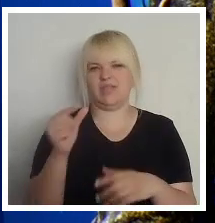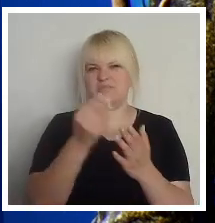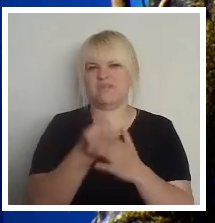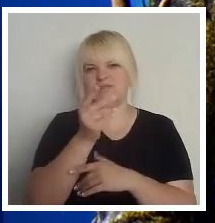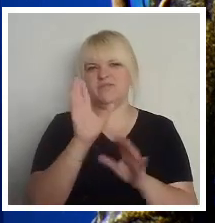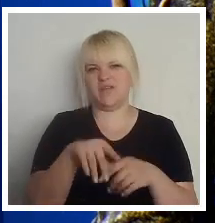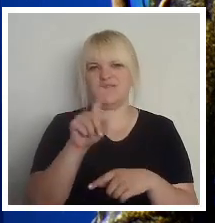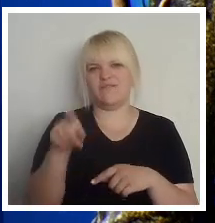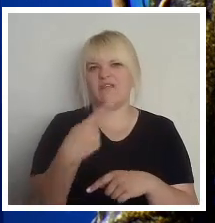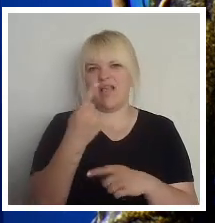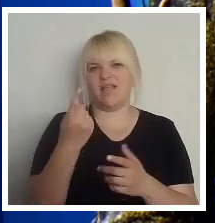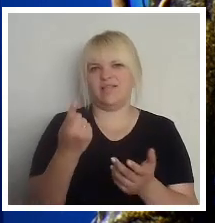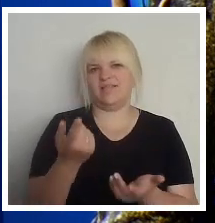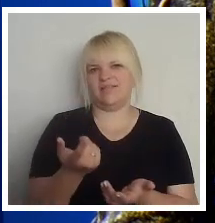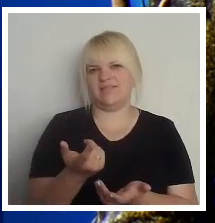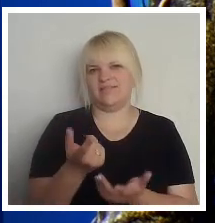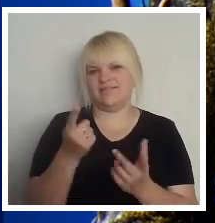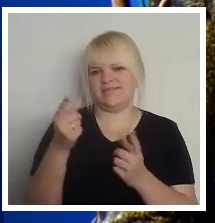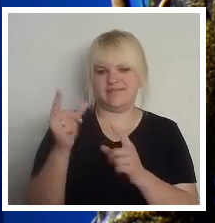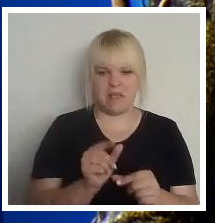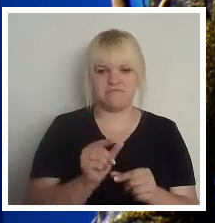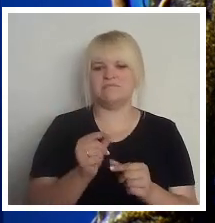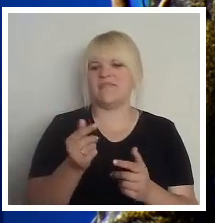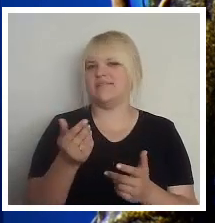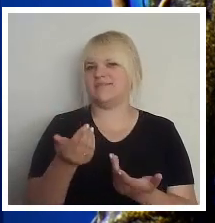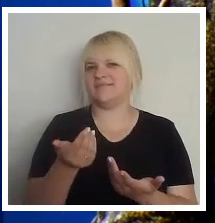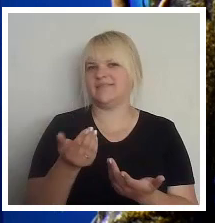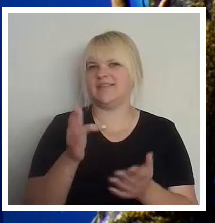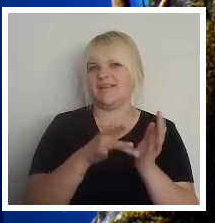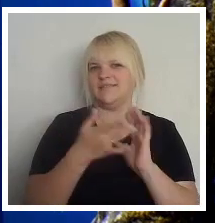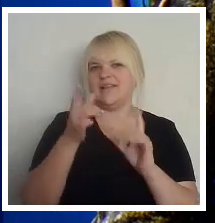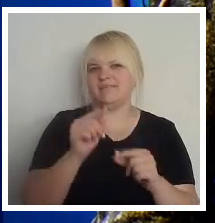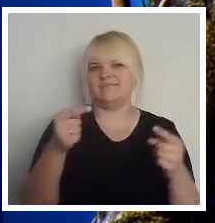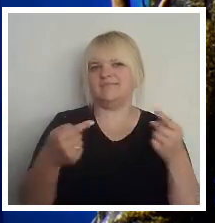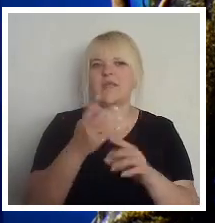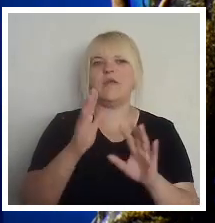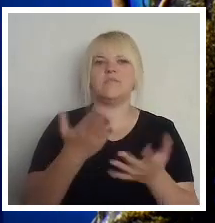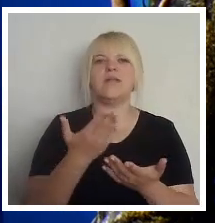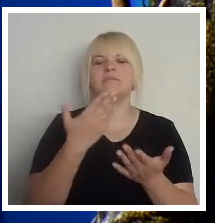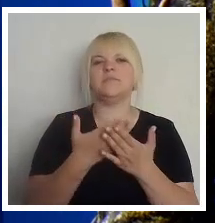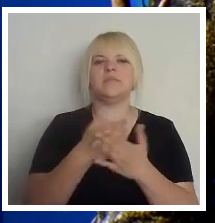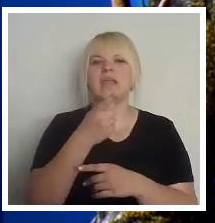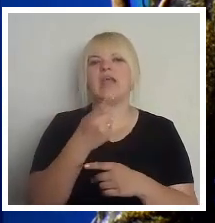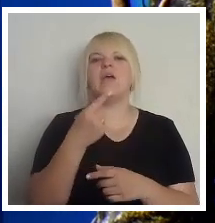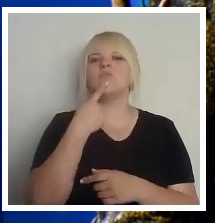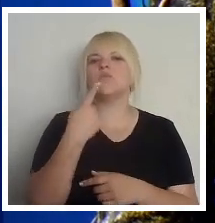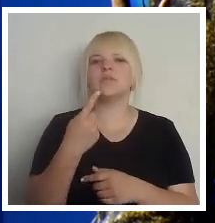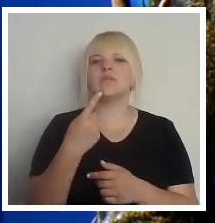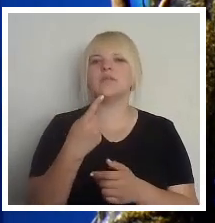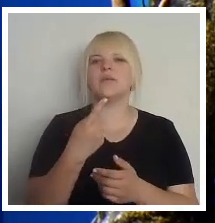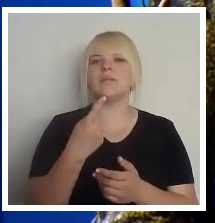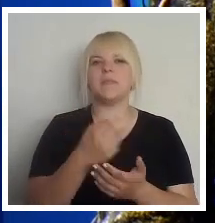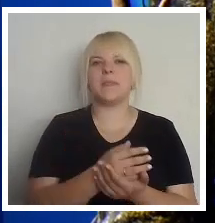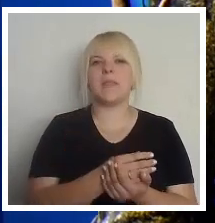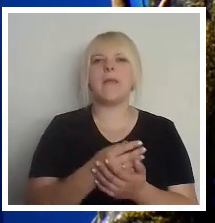vēl, tā teikt, pieļaut vēl kādas atlaides. Bet ja lieta iet runa laikam, par žurnu,